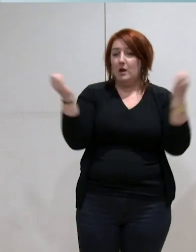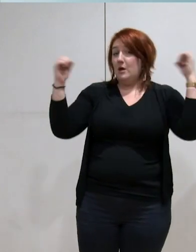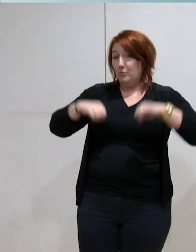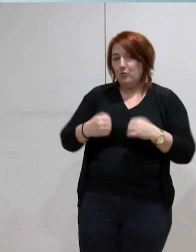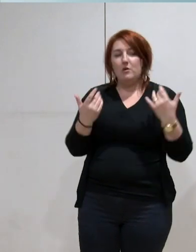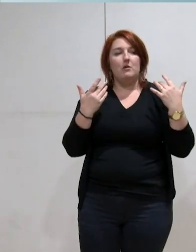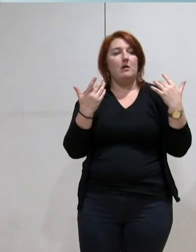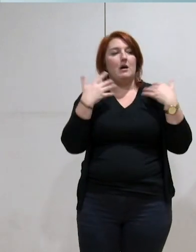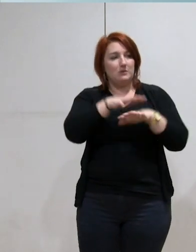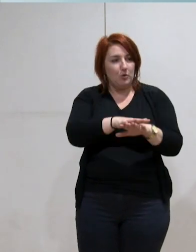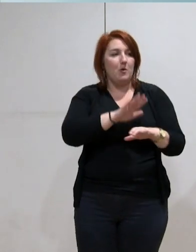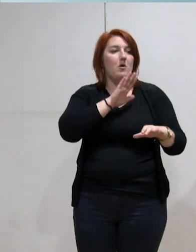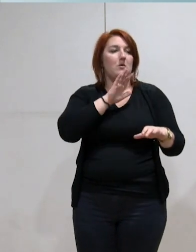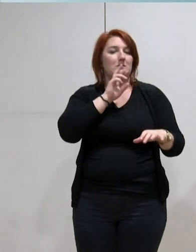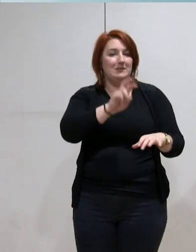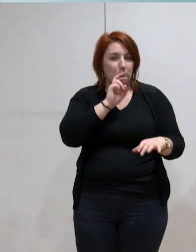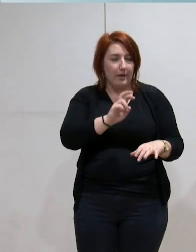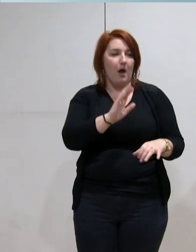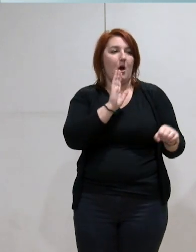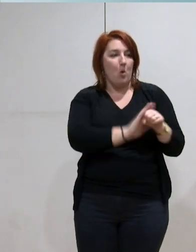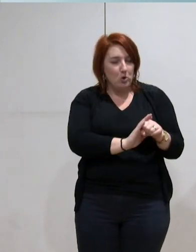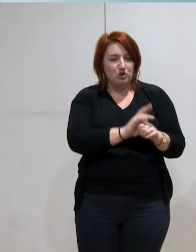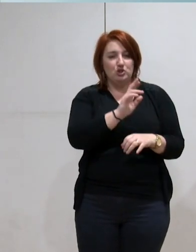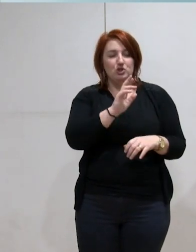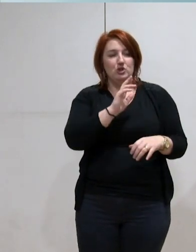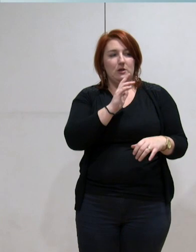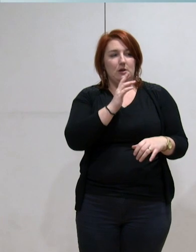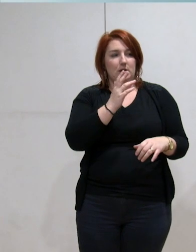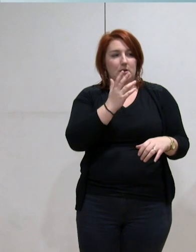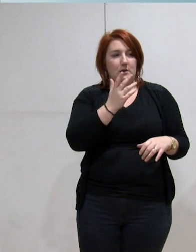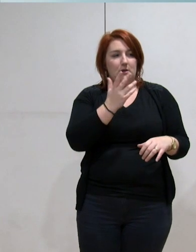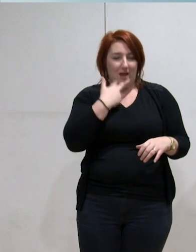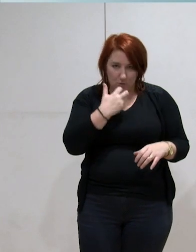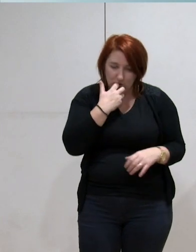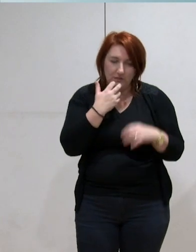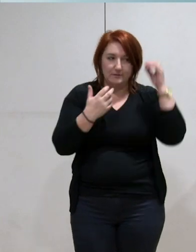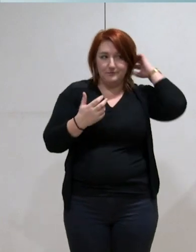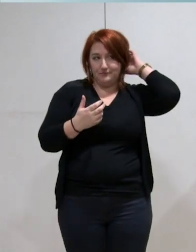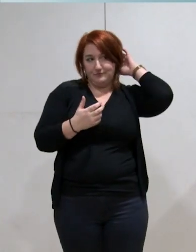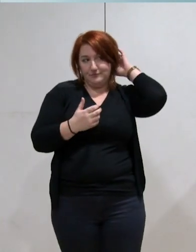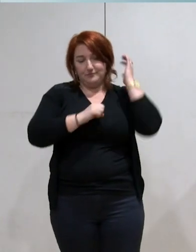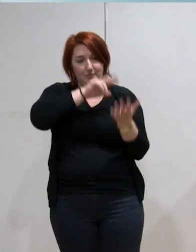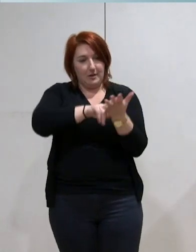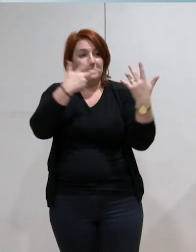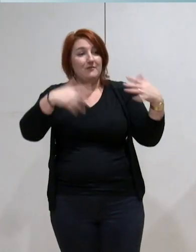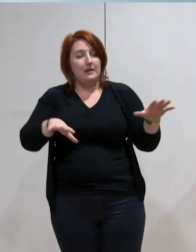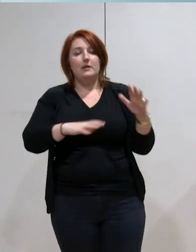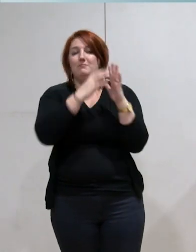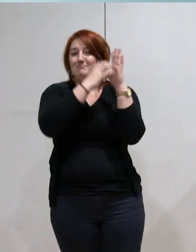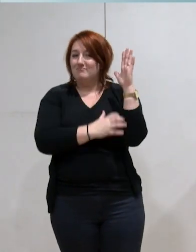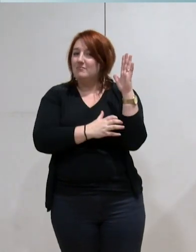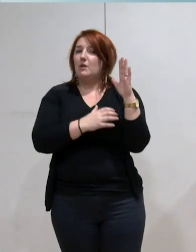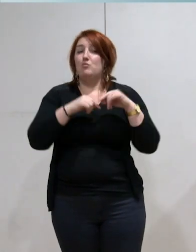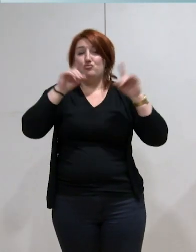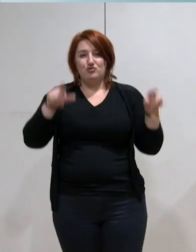et écologistes amendement adopté et je mets ainsi au voit le budget primitif ainsi amendé qui ne prend